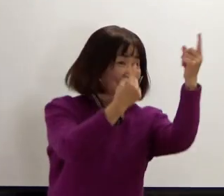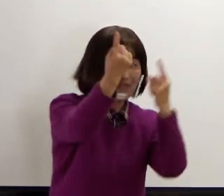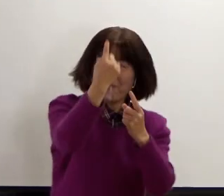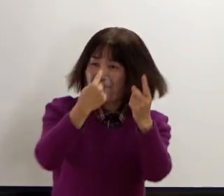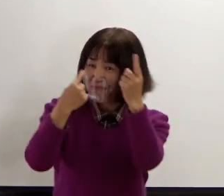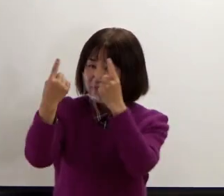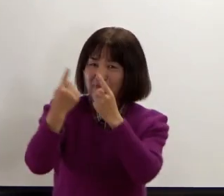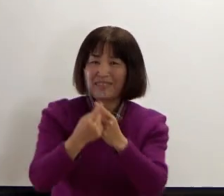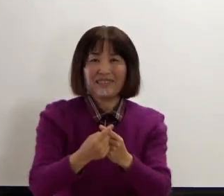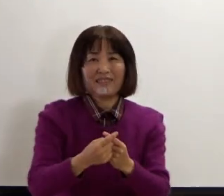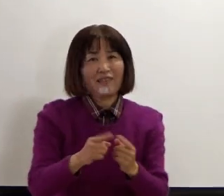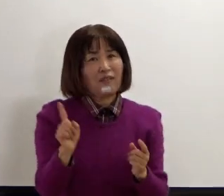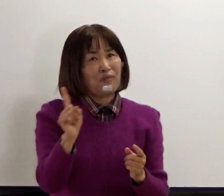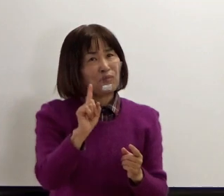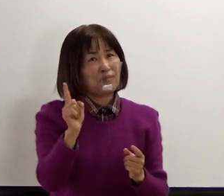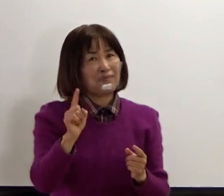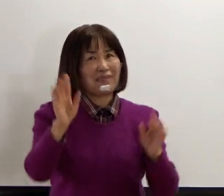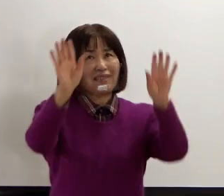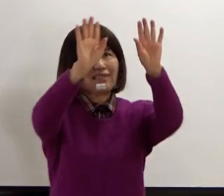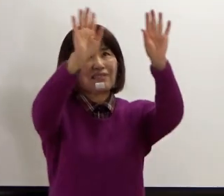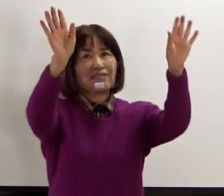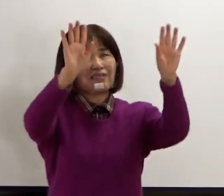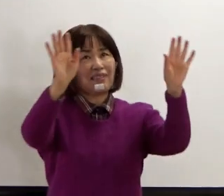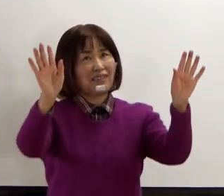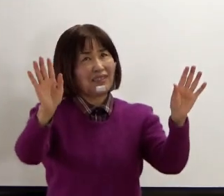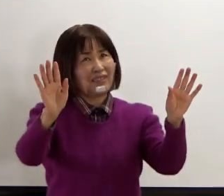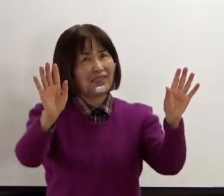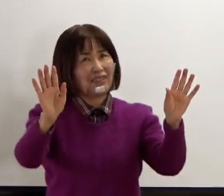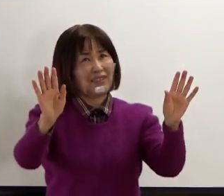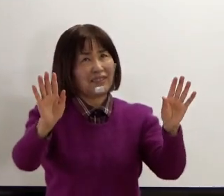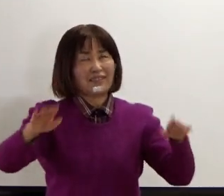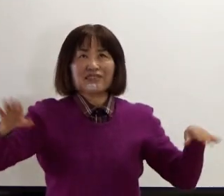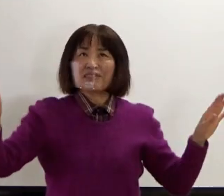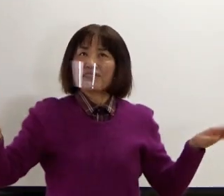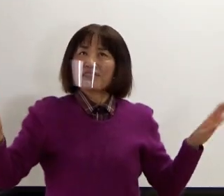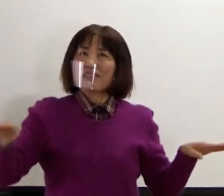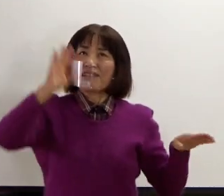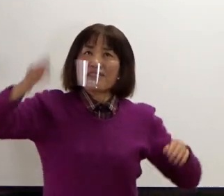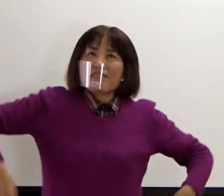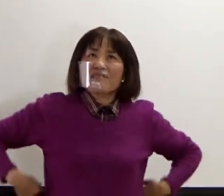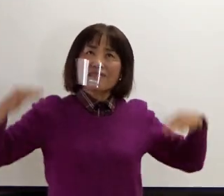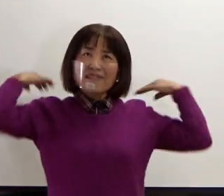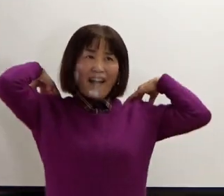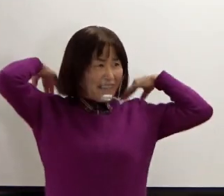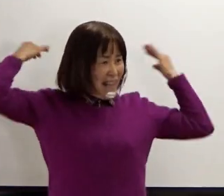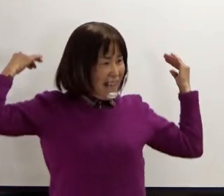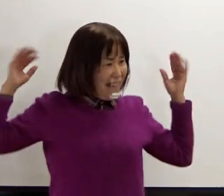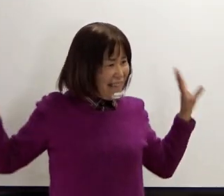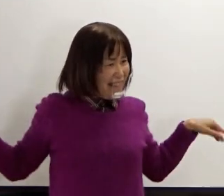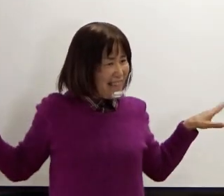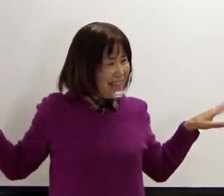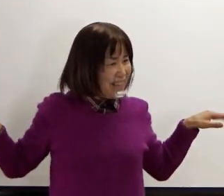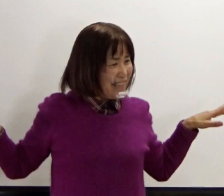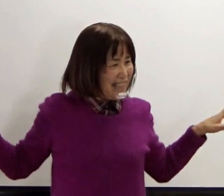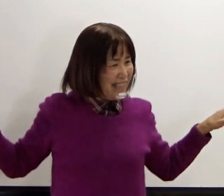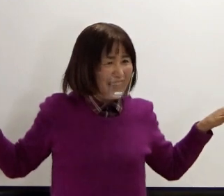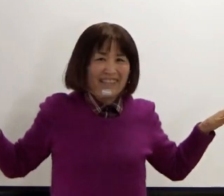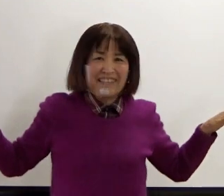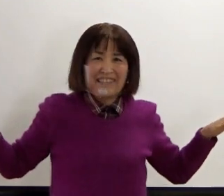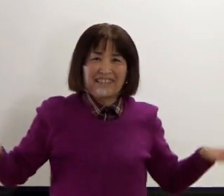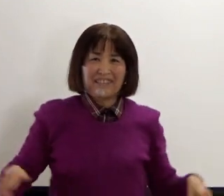どんな姿だったのか分かりませんけどもね、大体もう天使っていうとこう後ろに羽が生えている白い洋服を着て金髪